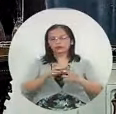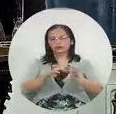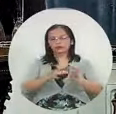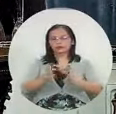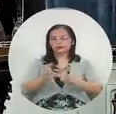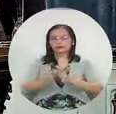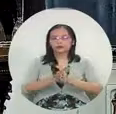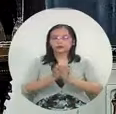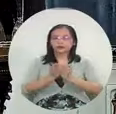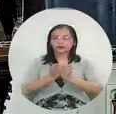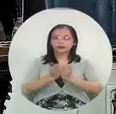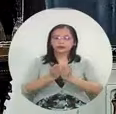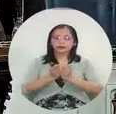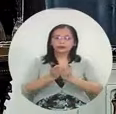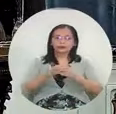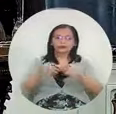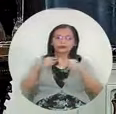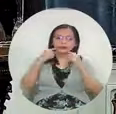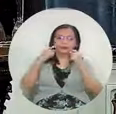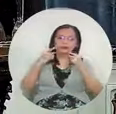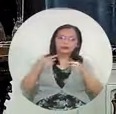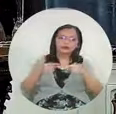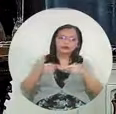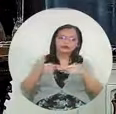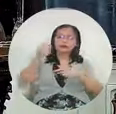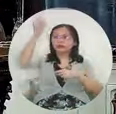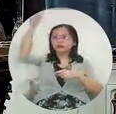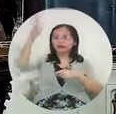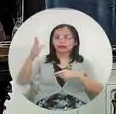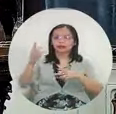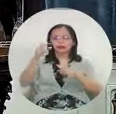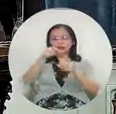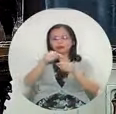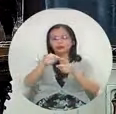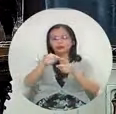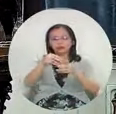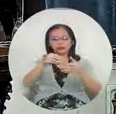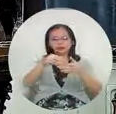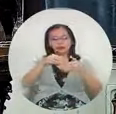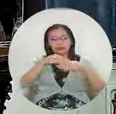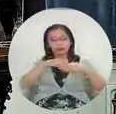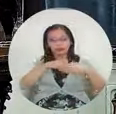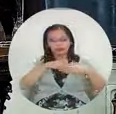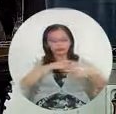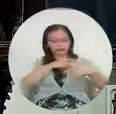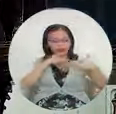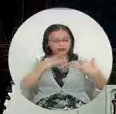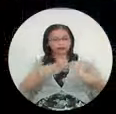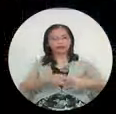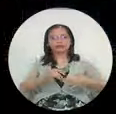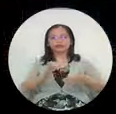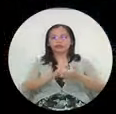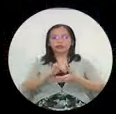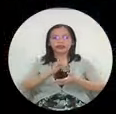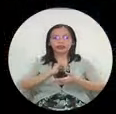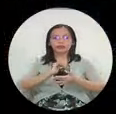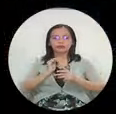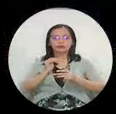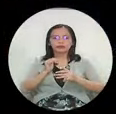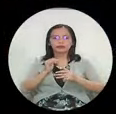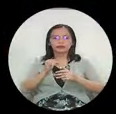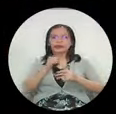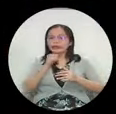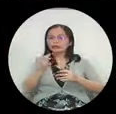Psalm 119, verse 11. Thy word have I hid in my heart, that I might not sin against thee.